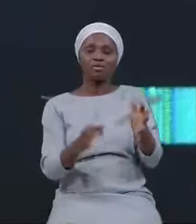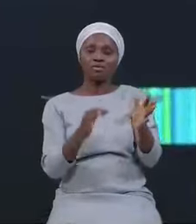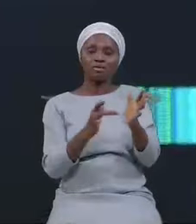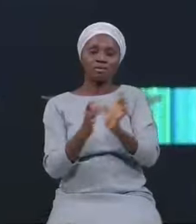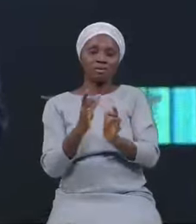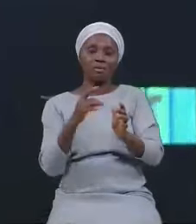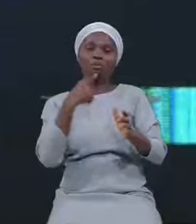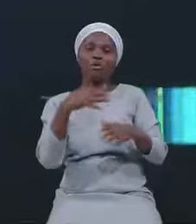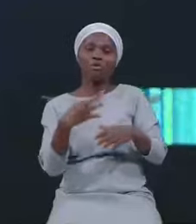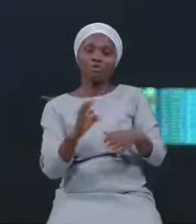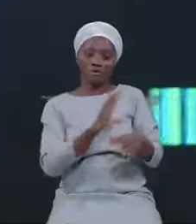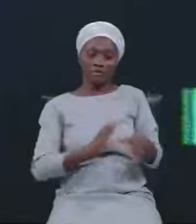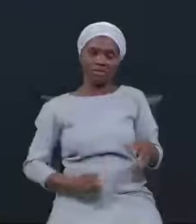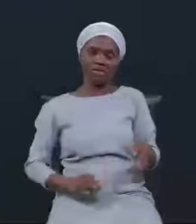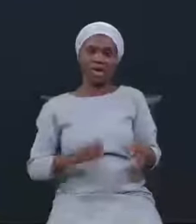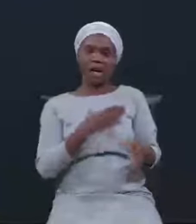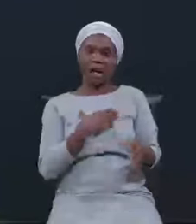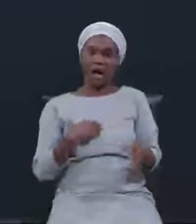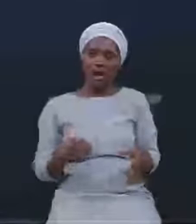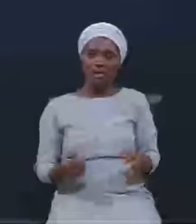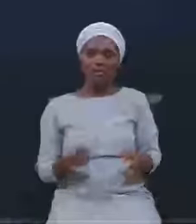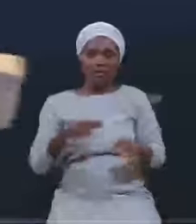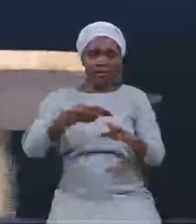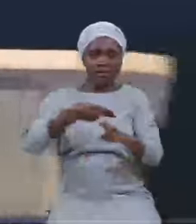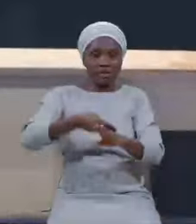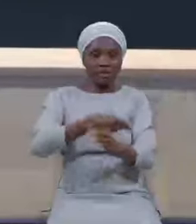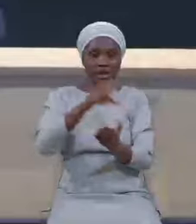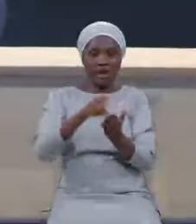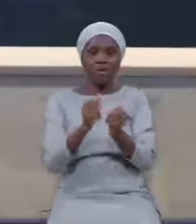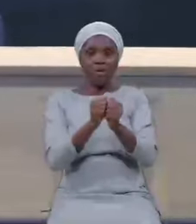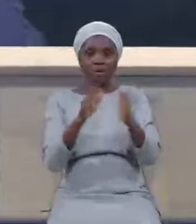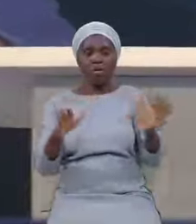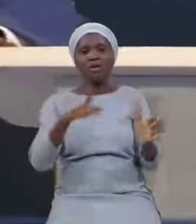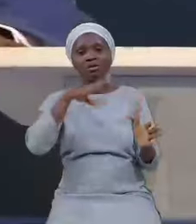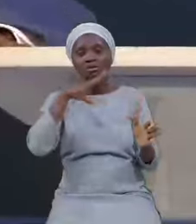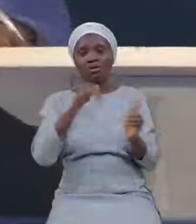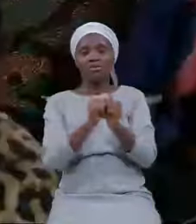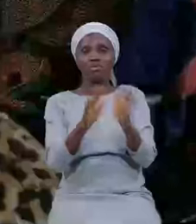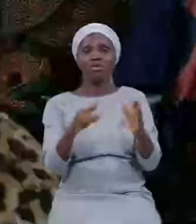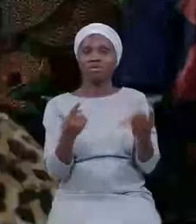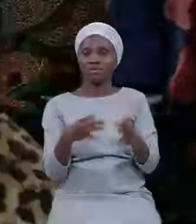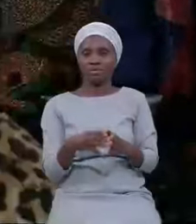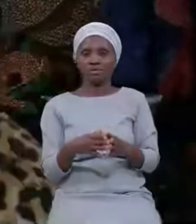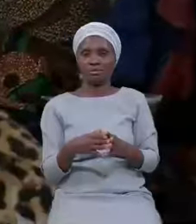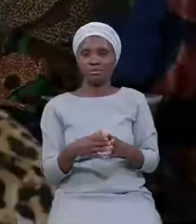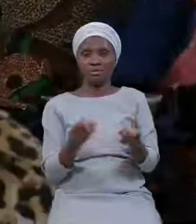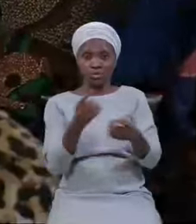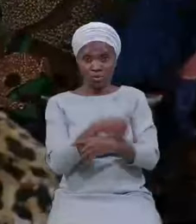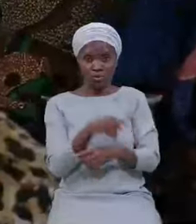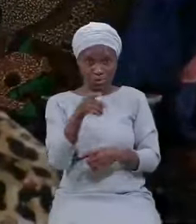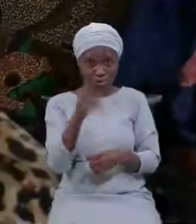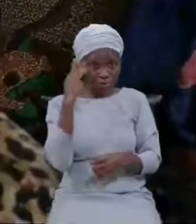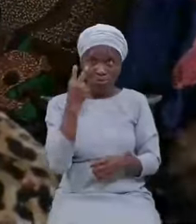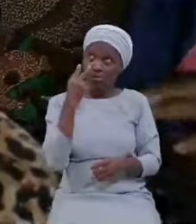tache. Et aujourd'hui, tu vas regarder l'agneau. Je vais regarder